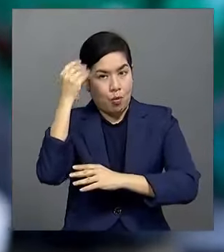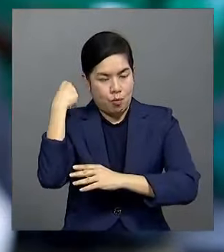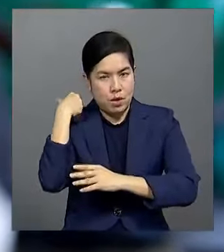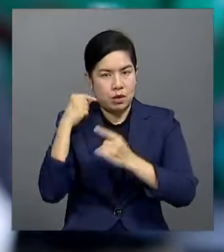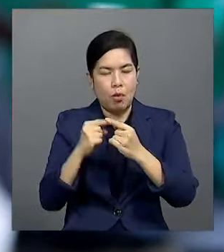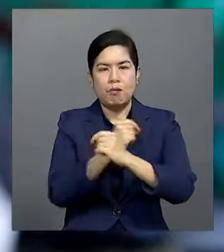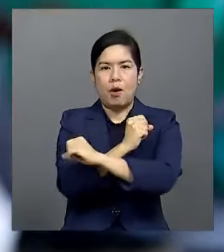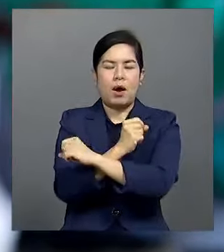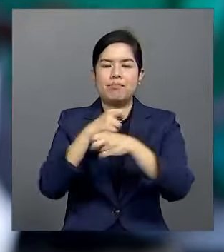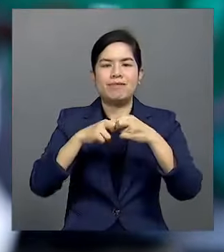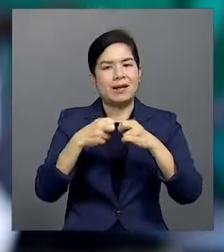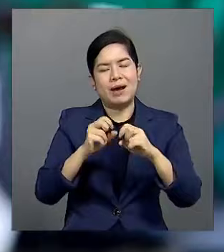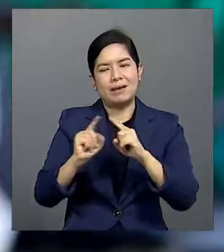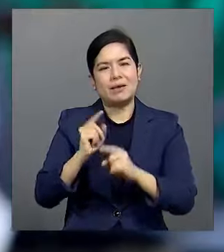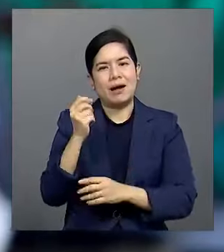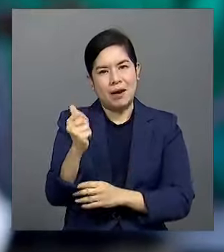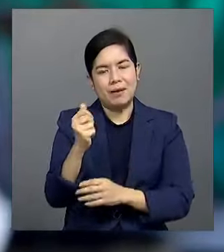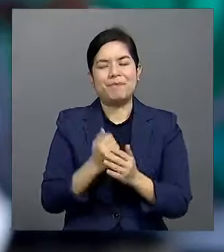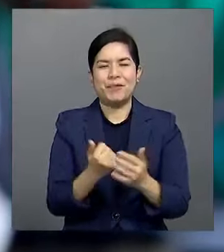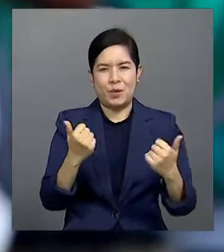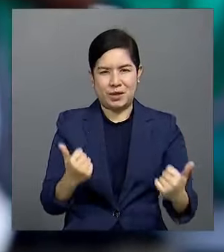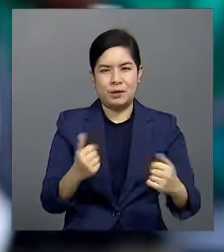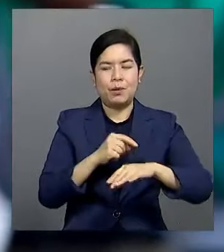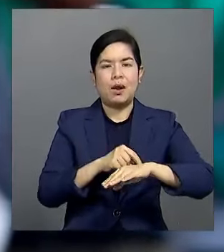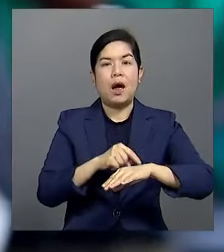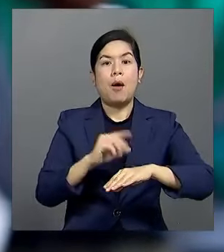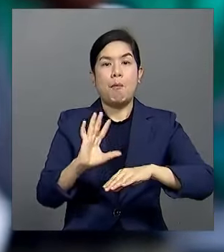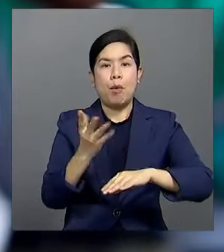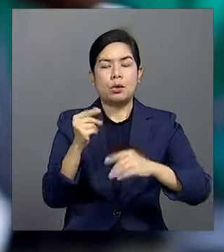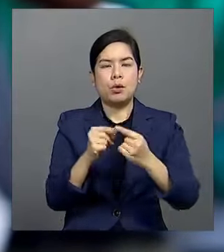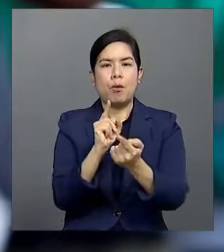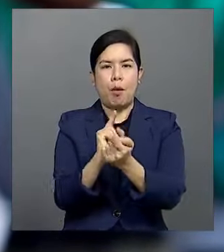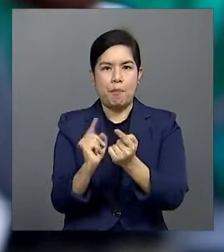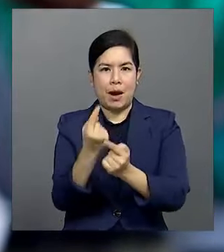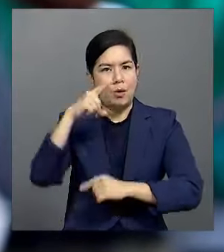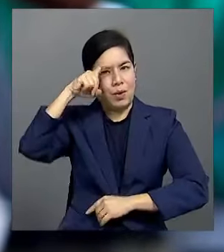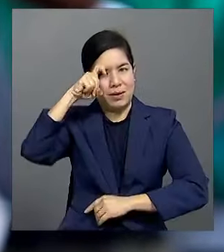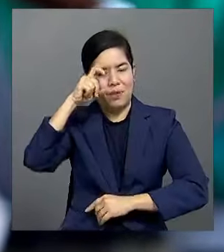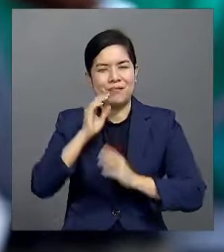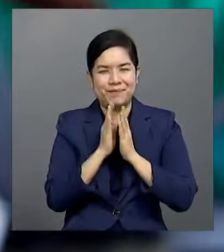แบบสำหรับรู้สู้ภัยในวันนี้หมดเวลาแล้วนะคะพบกันใหม่เสาร์หน้าลาไปก่อนสวัสดีค่ะ